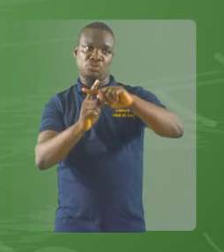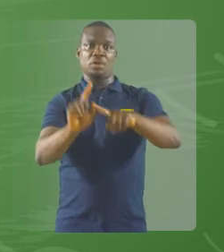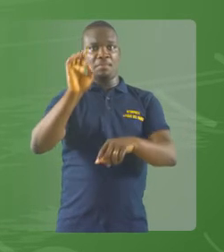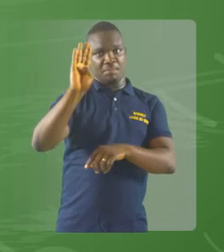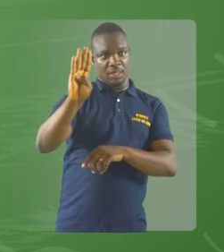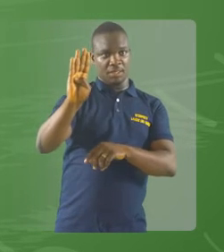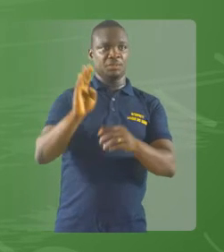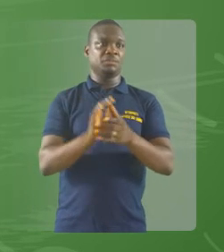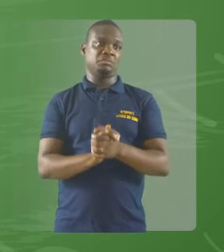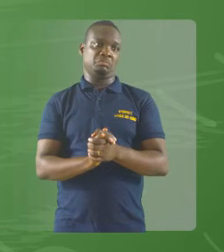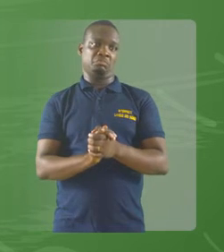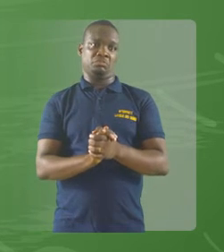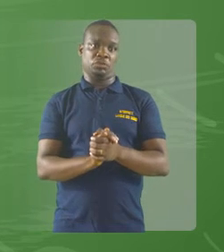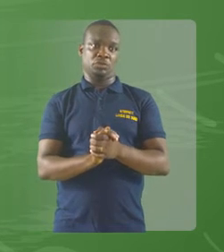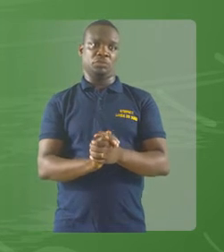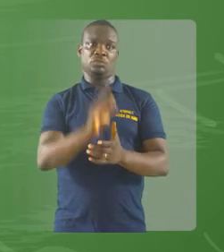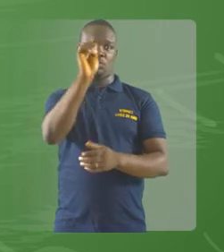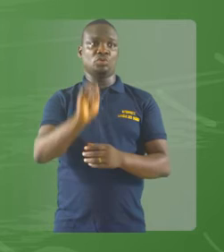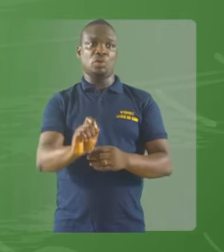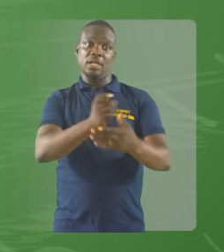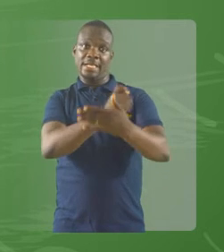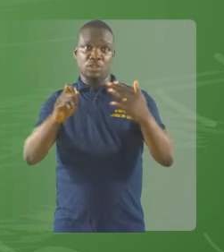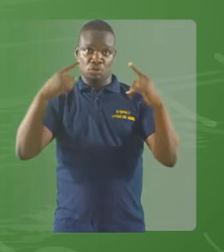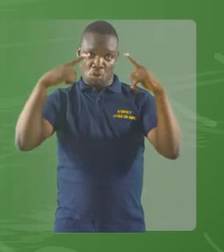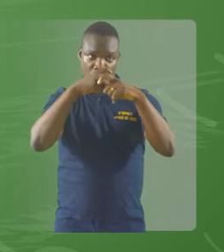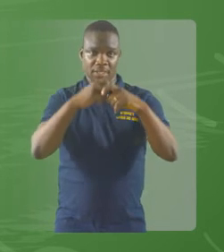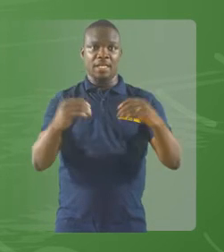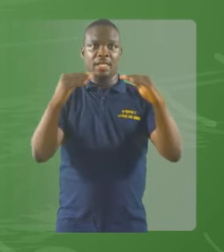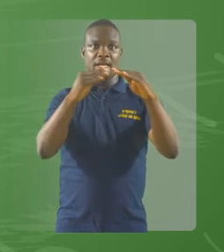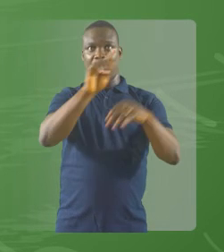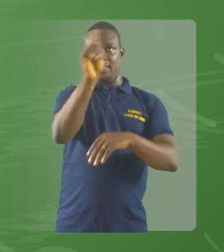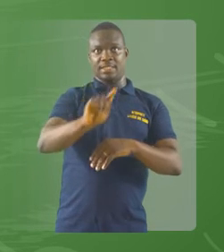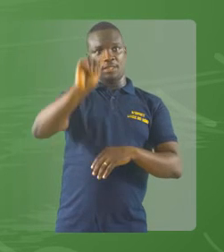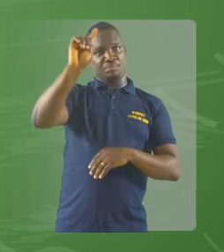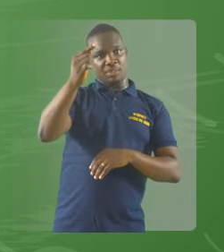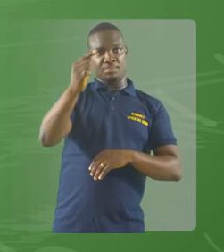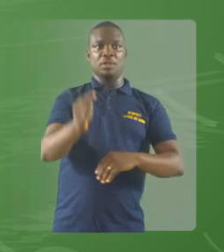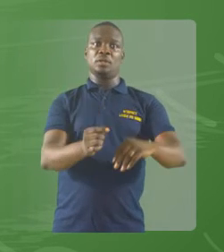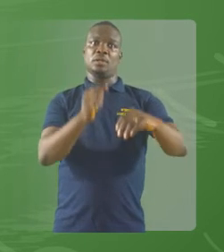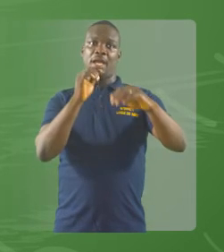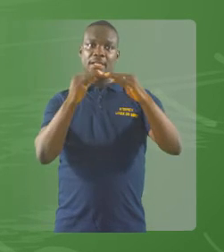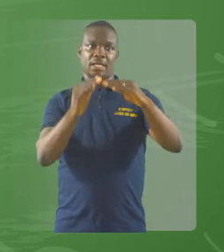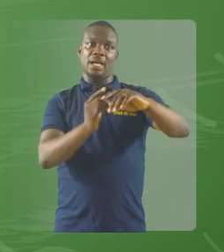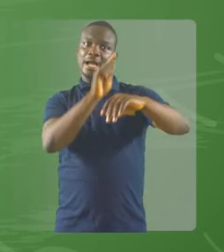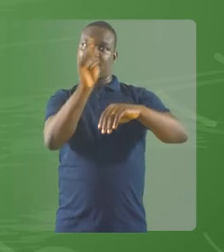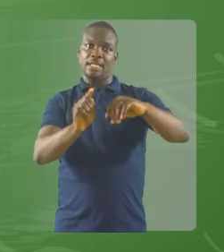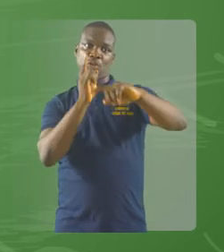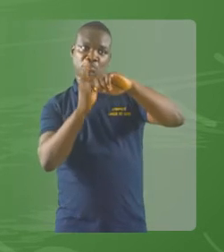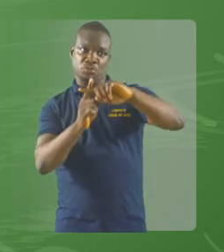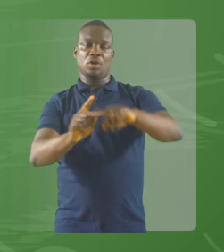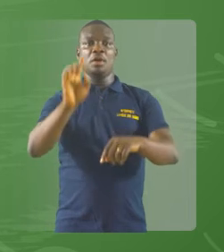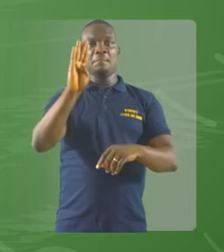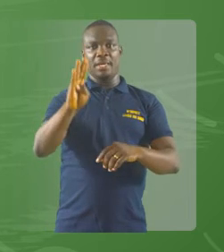l'égalité, nous allons tomber sur l'écriture complexe Z' est égal à Z plus B, qui est l'écriture complexe de